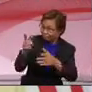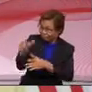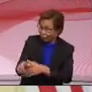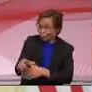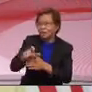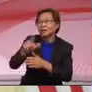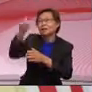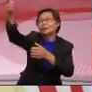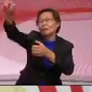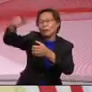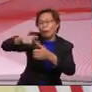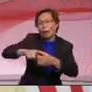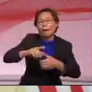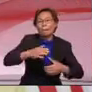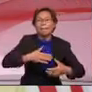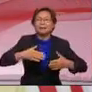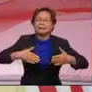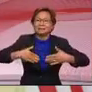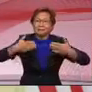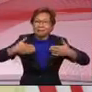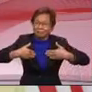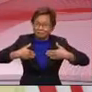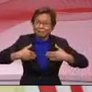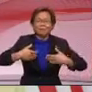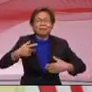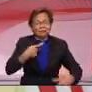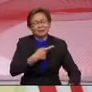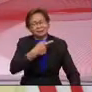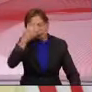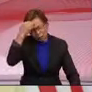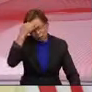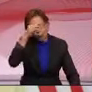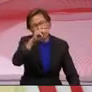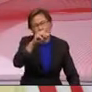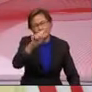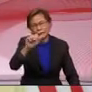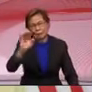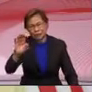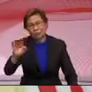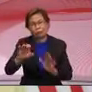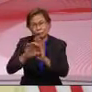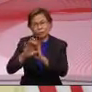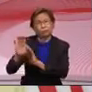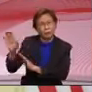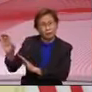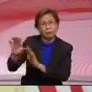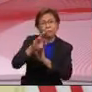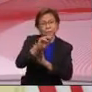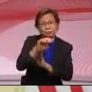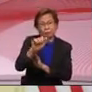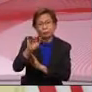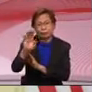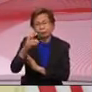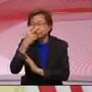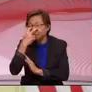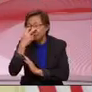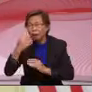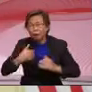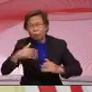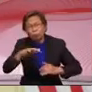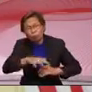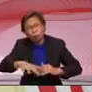Jadi kita faham, Persatuan Orang Buta Malaysia misalnya, mempunyai lebih daripada 2,000, saya tak